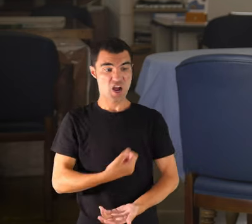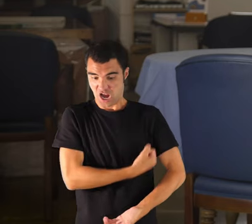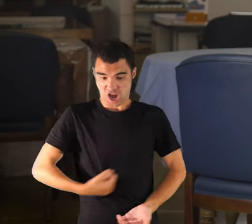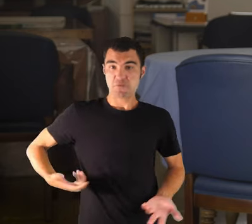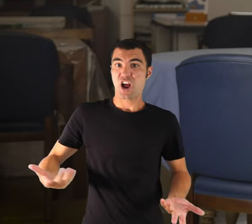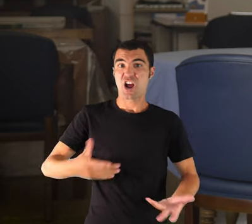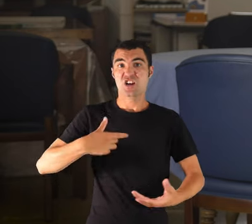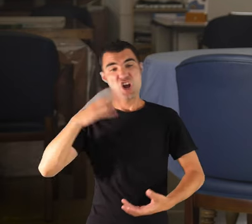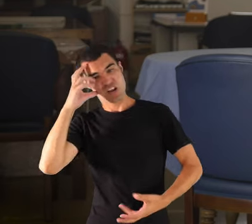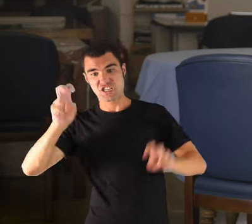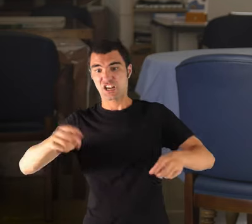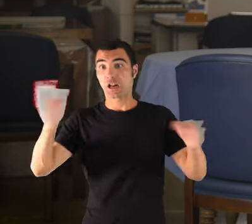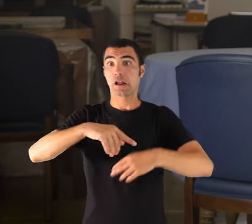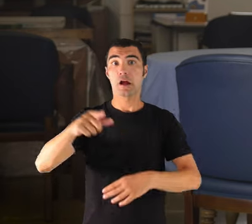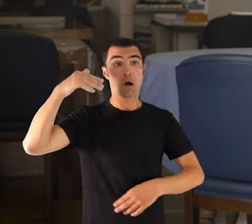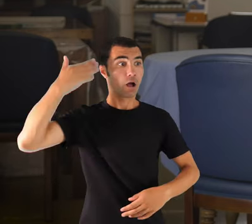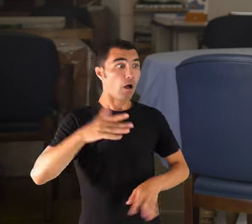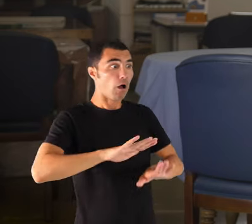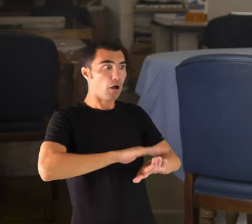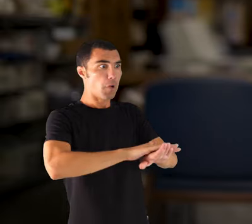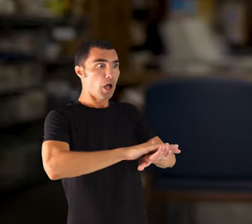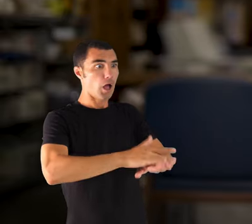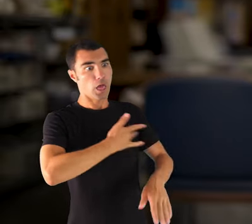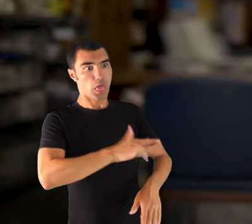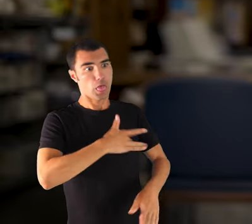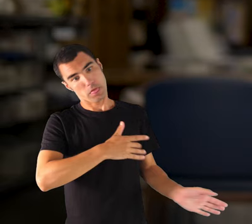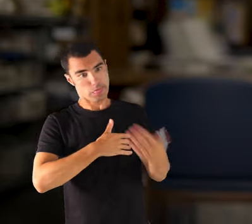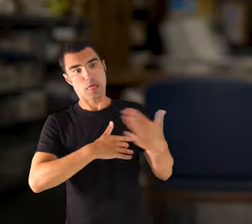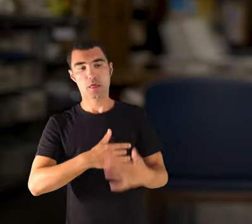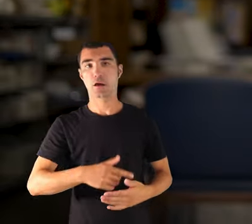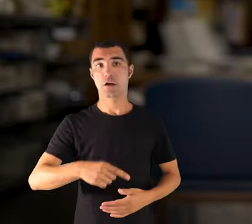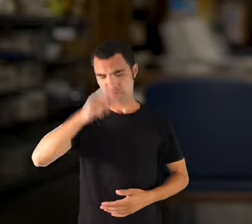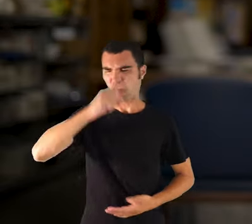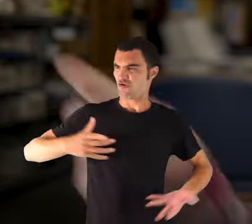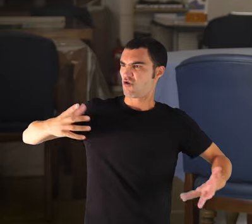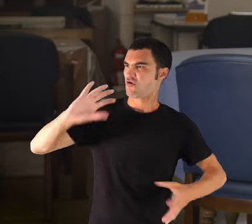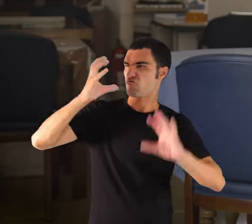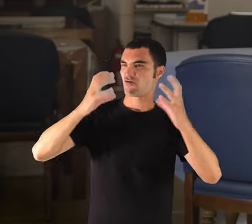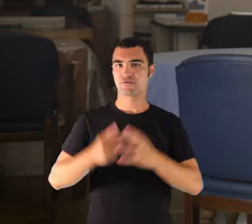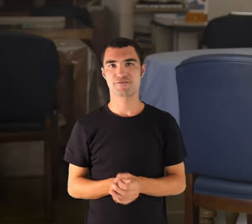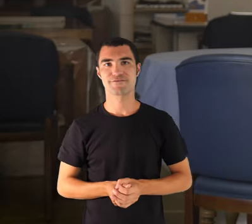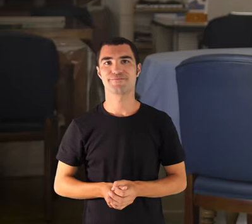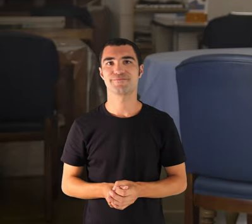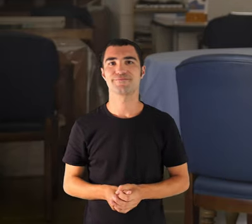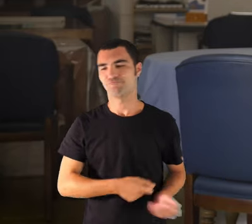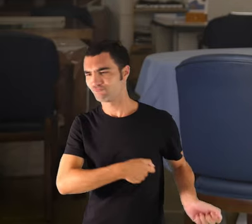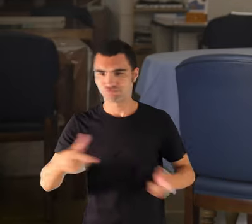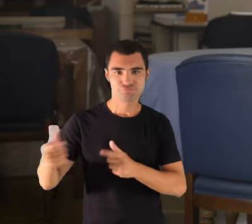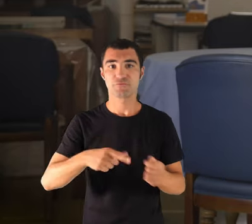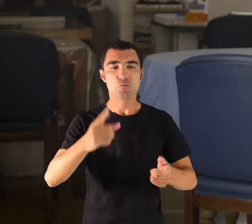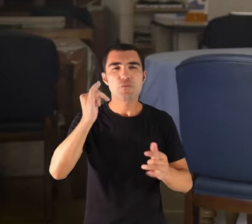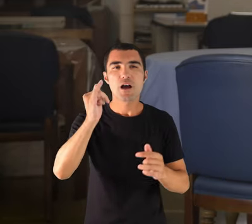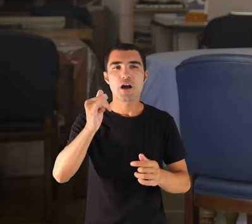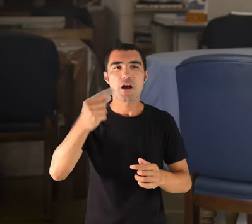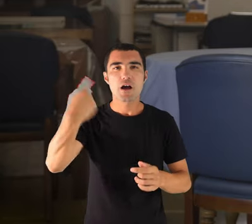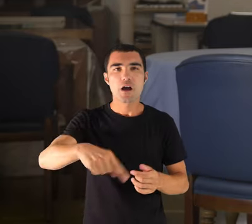erano, perdone. I prendi. Se siamo a ora, claro, a Roma, e via un mondo di casette di